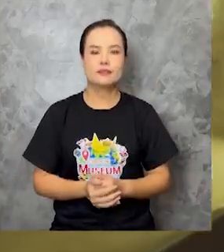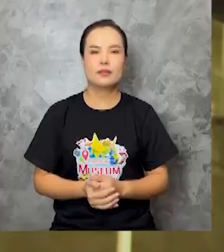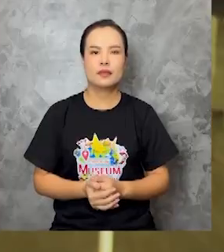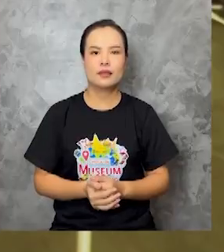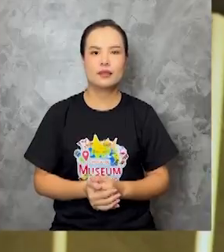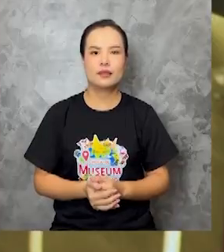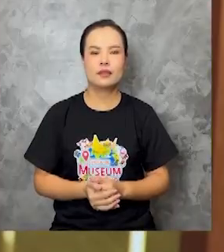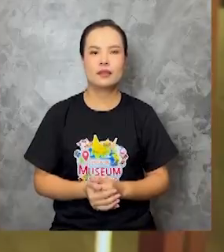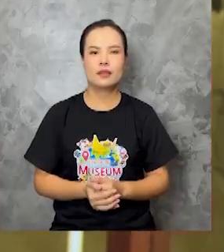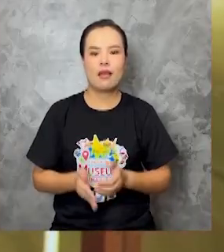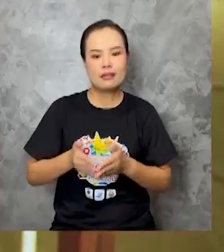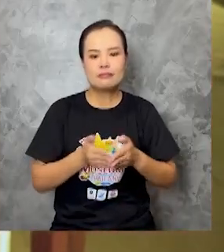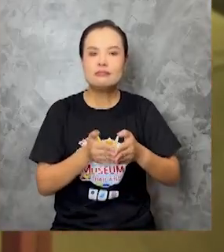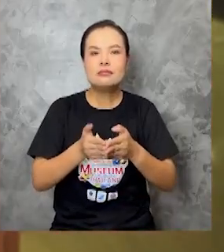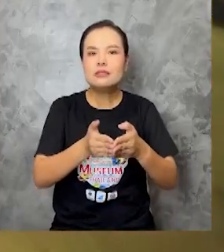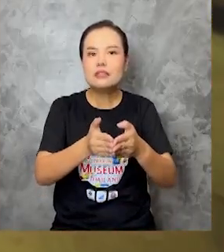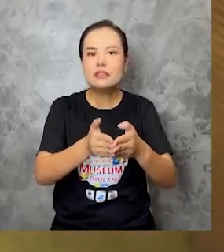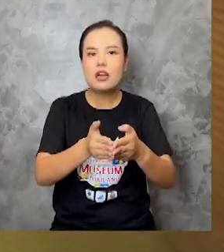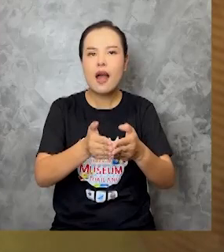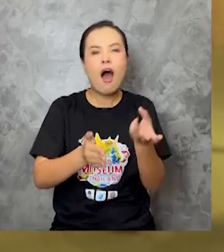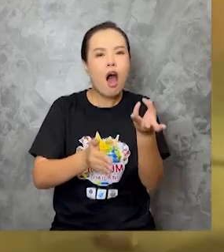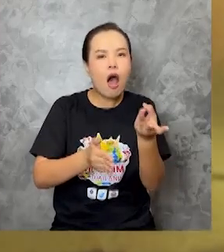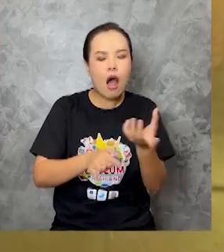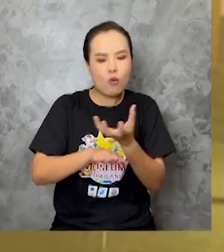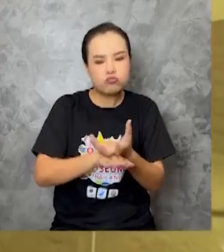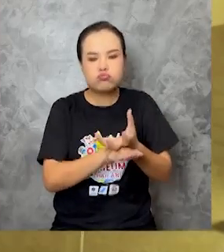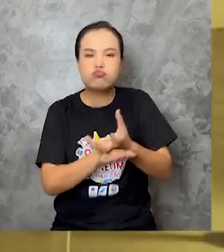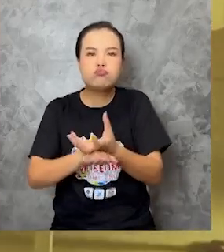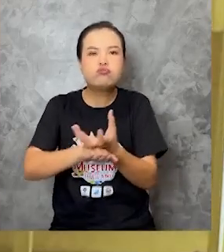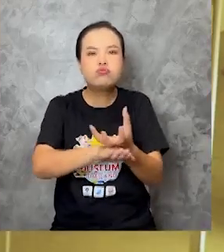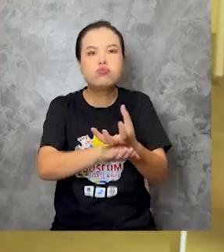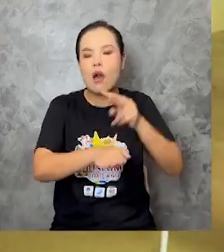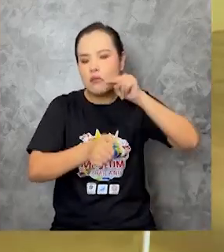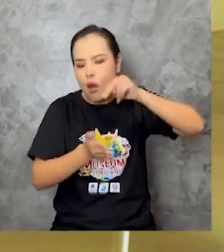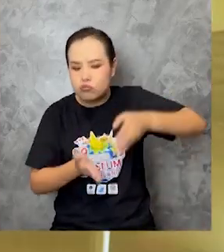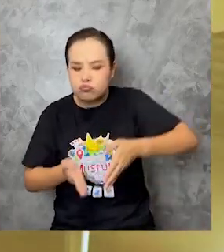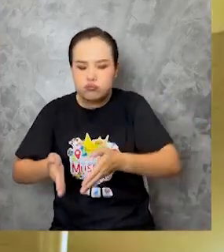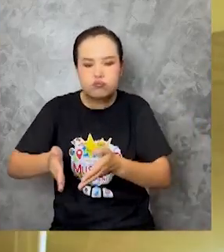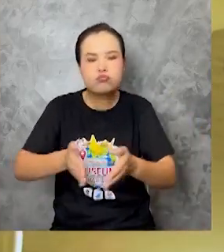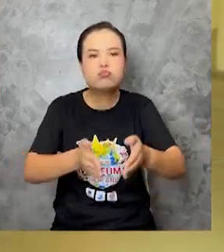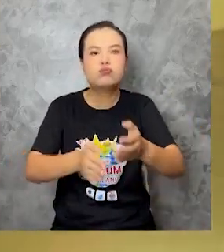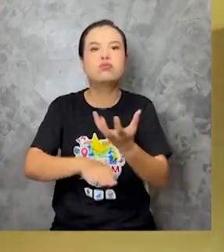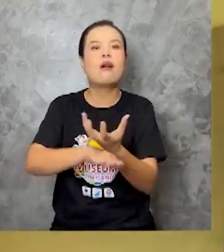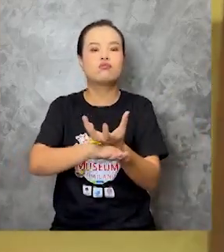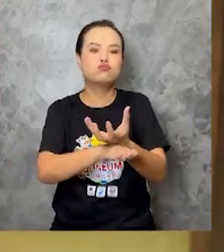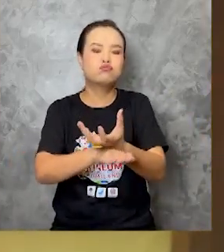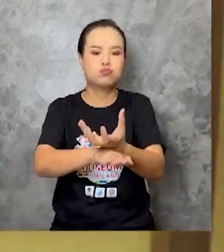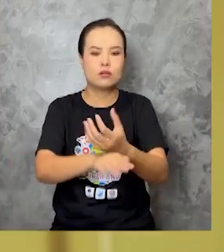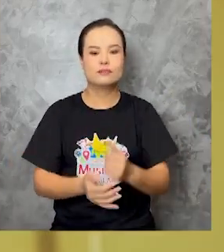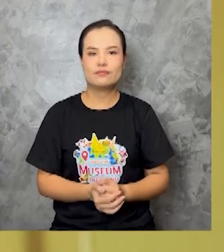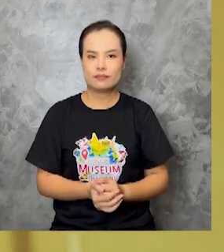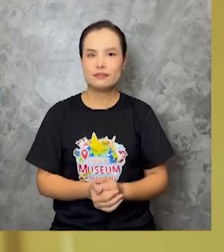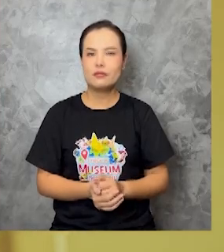ม่ปะชอบเป็นเรือเอี้ยนจุนแล้วก็เรือกระแซงเนี่ยก็คือเป็นเรือที่ขนพวกขายข้าวอะครับตามแม่น้ำเจ้าพระยาขึ้นไปทางภาคเหนือ